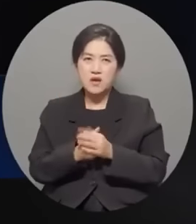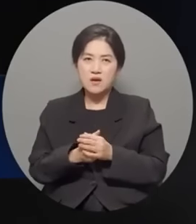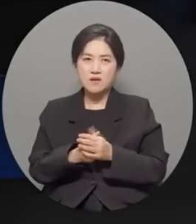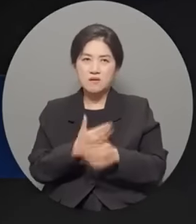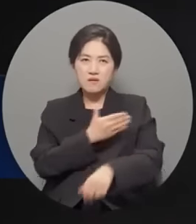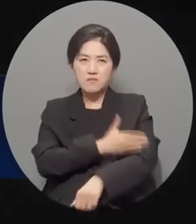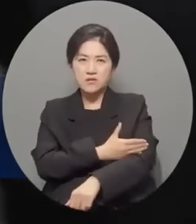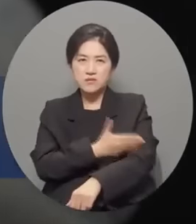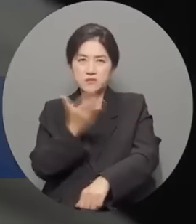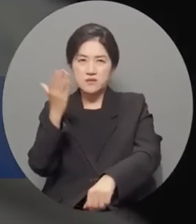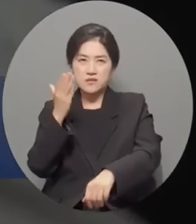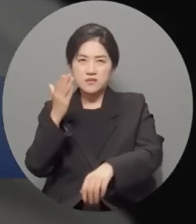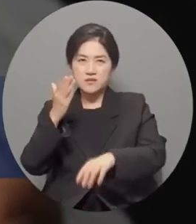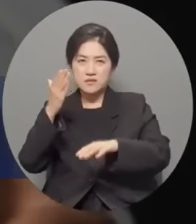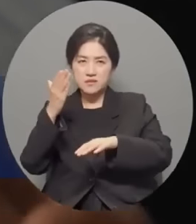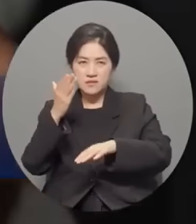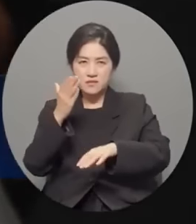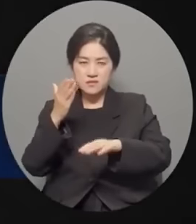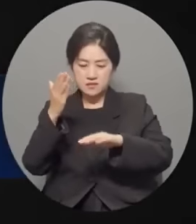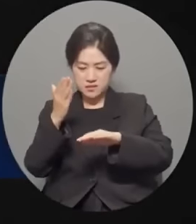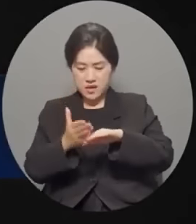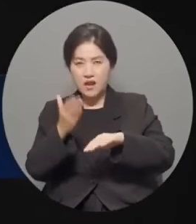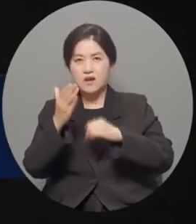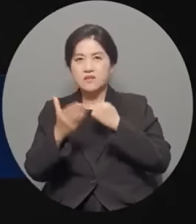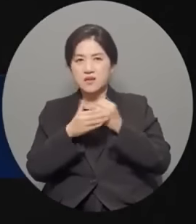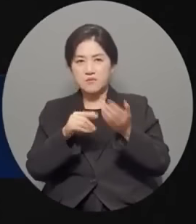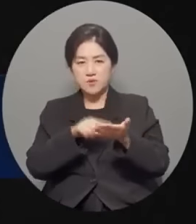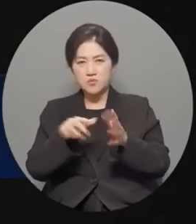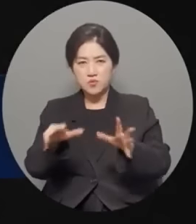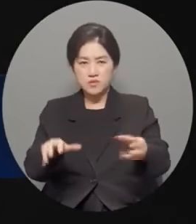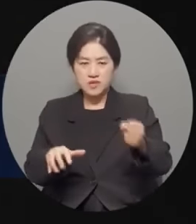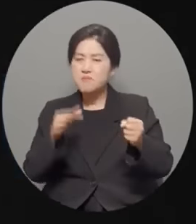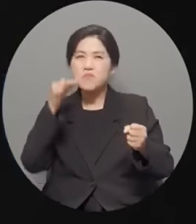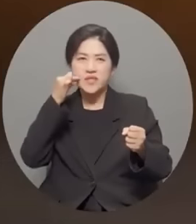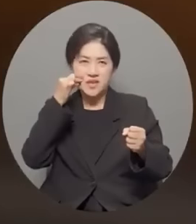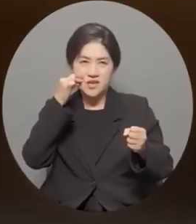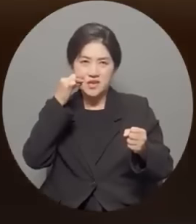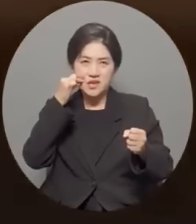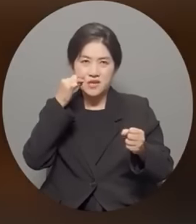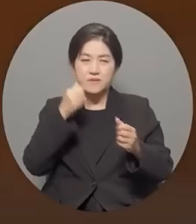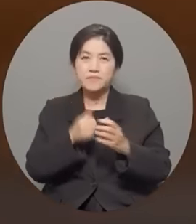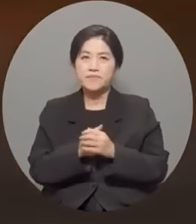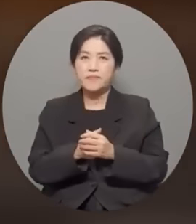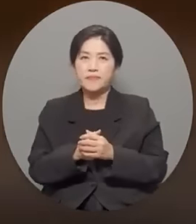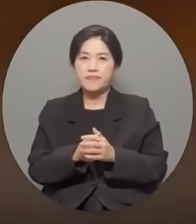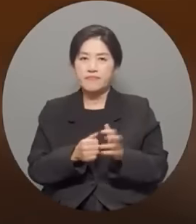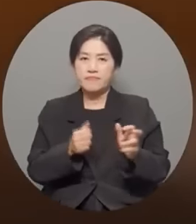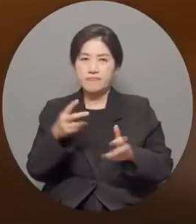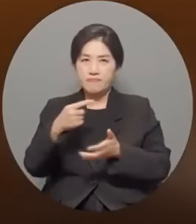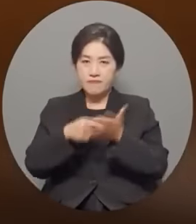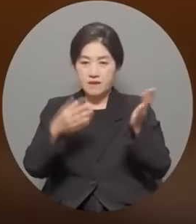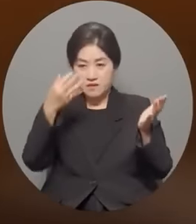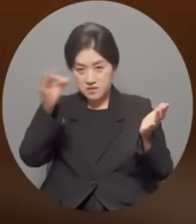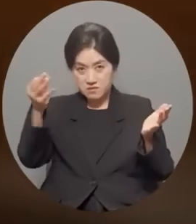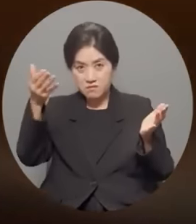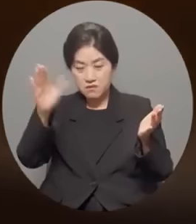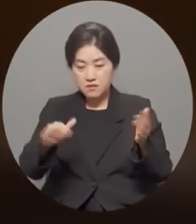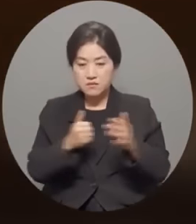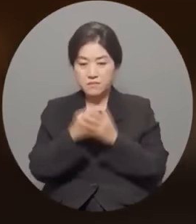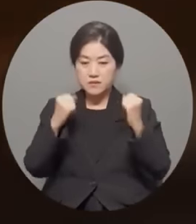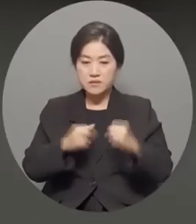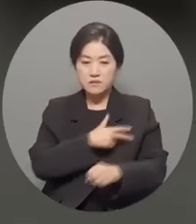관절 자랐으니까 여기 송도 아무것도 못잡고 산재는 인정됐는데 문제는 체류